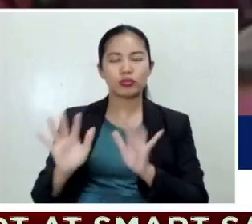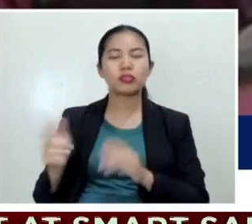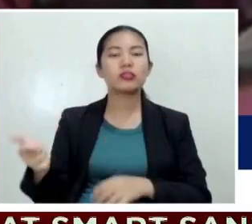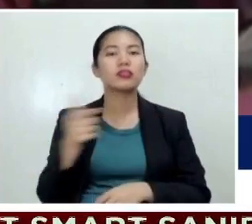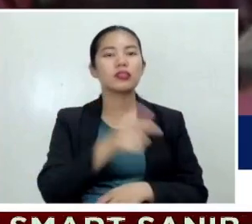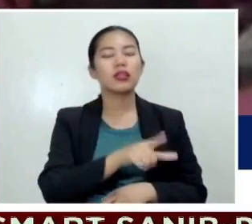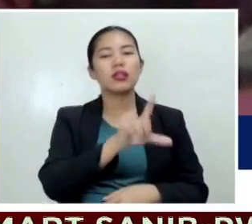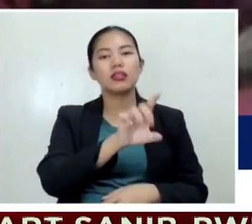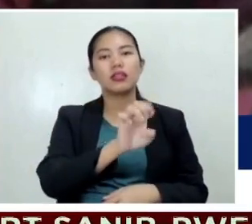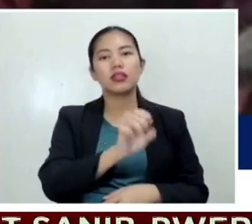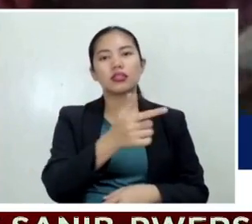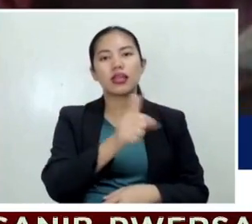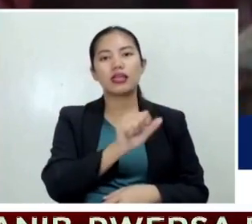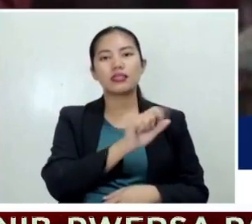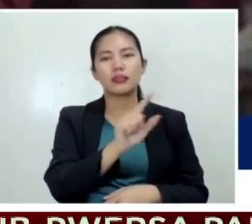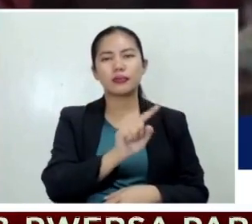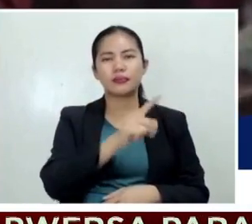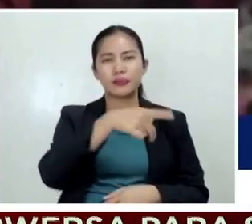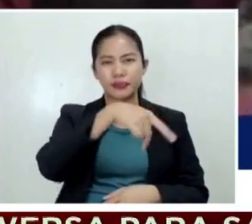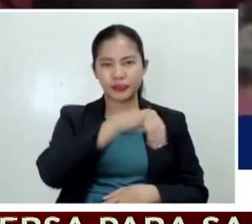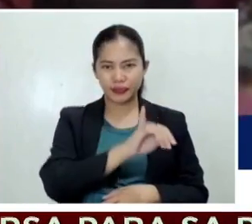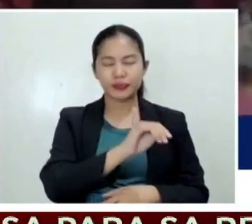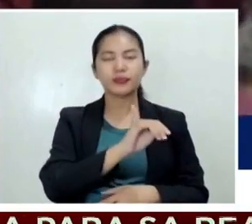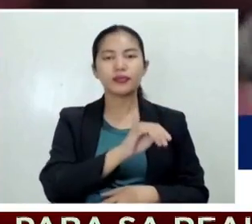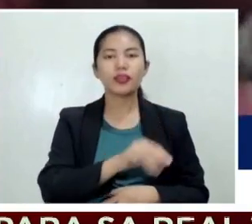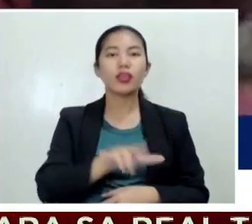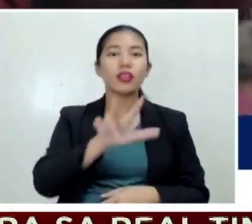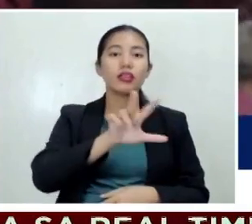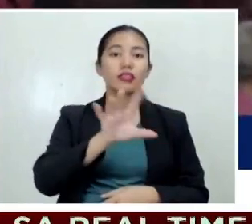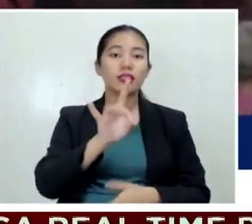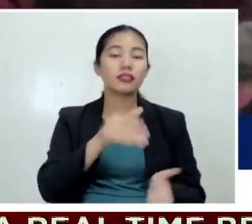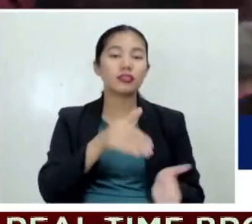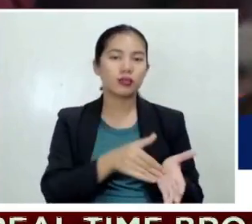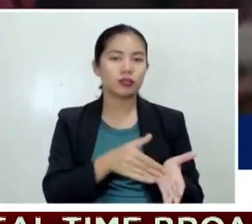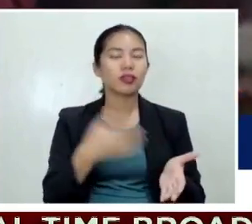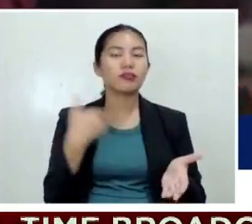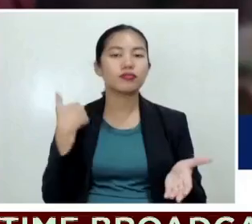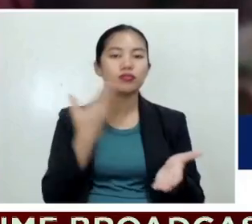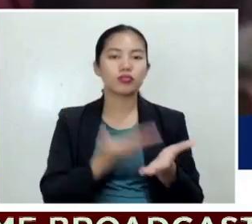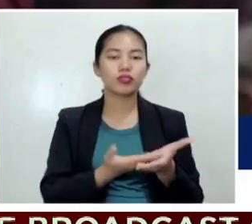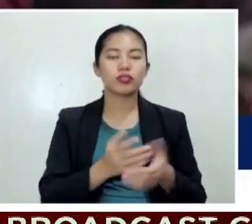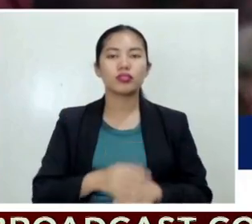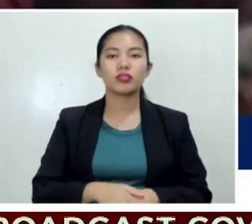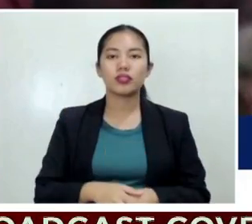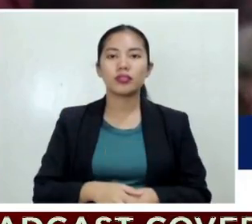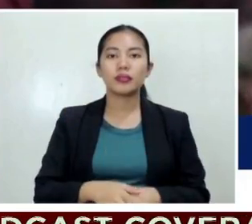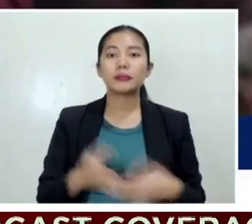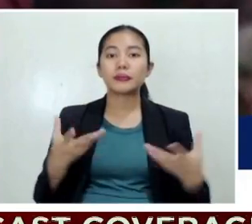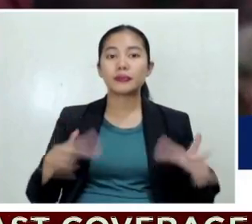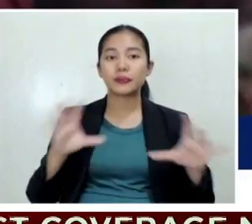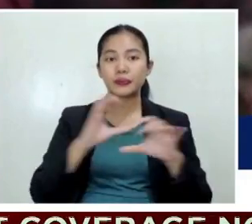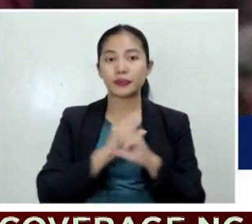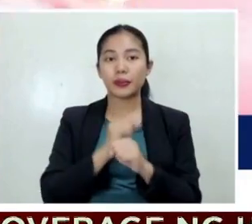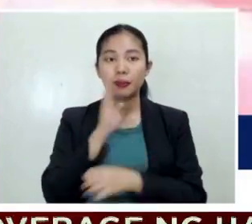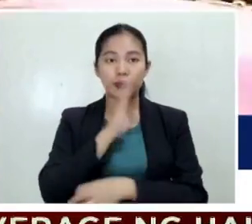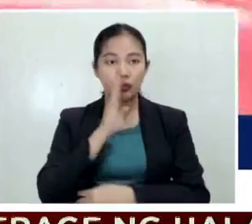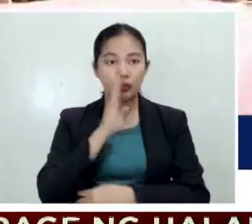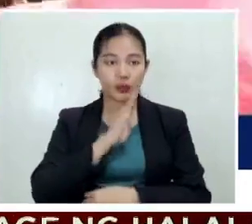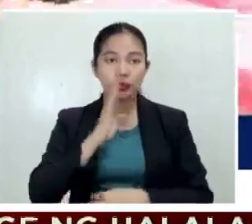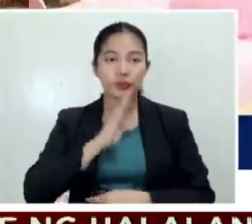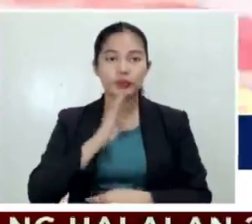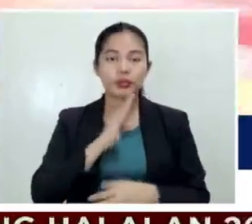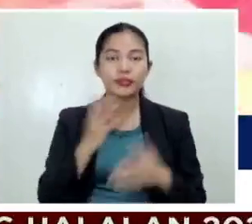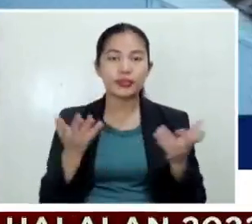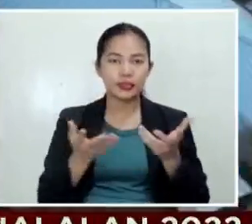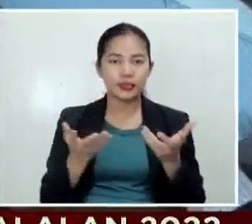ay 30,000 kaninang alas 2 ng hapon. At syempre, pagkatapos nitong Bicol campaign sorties ni VP Lenny at ng kanyang